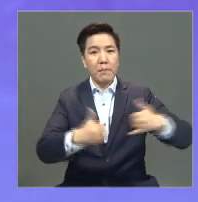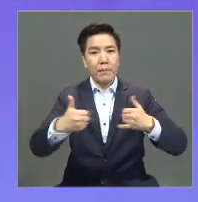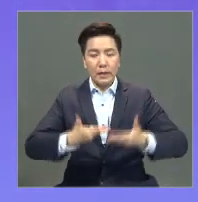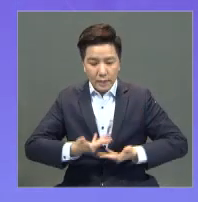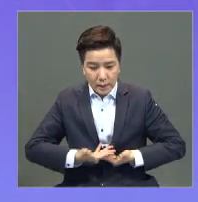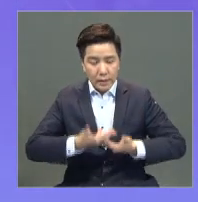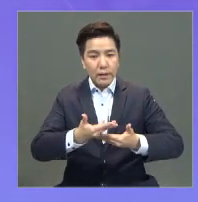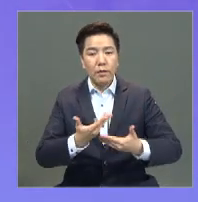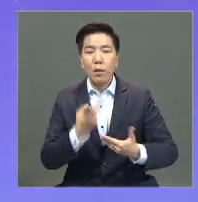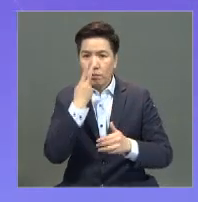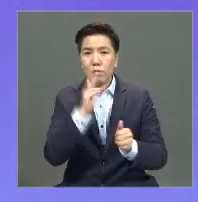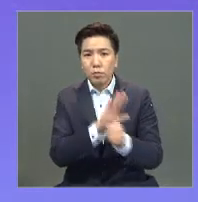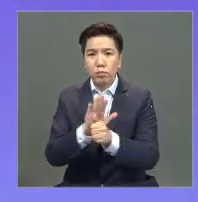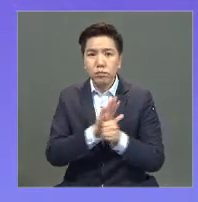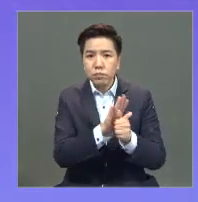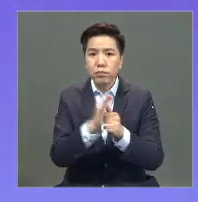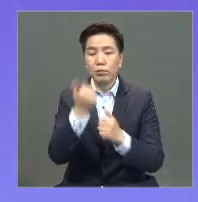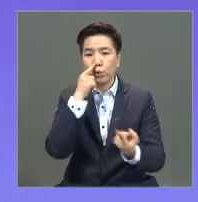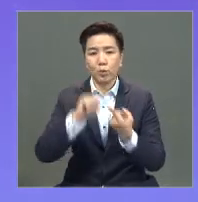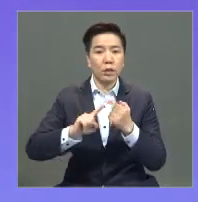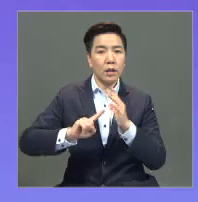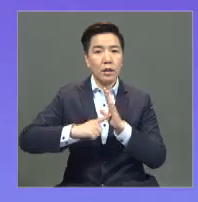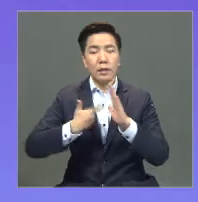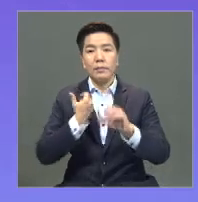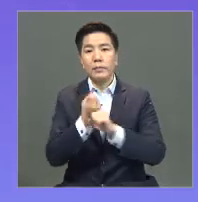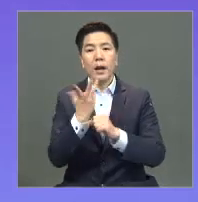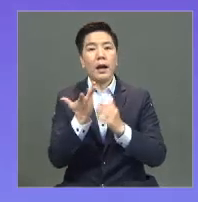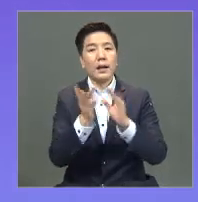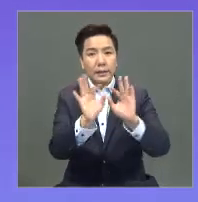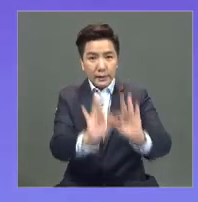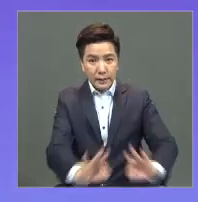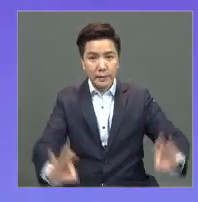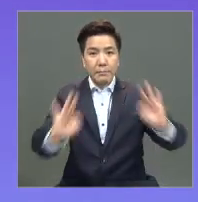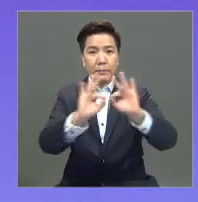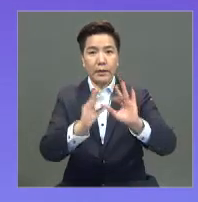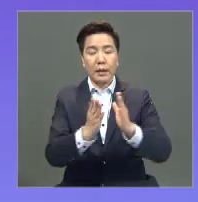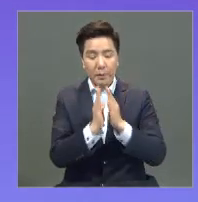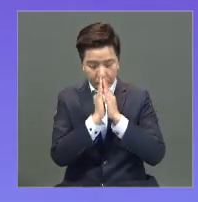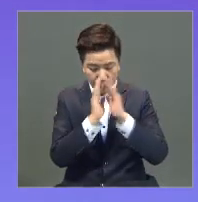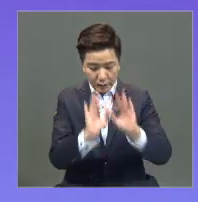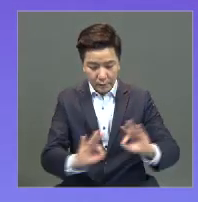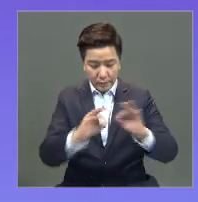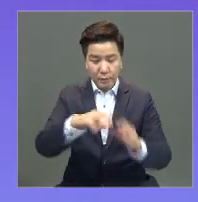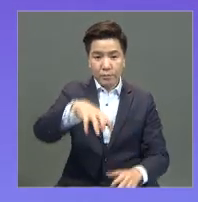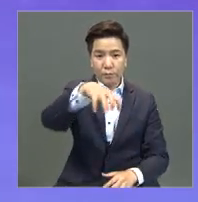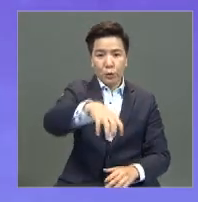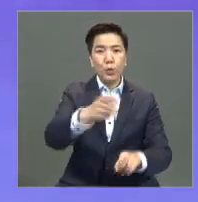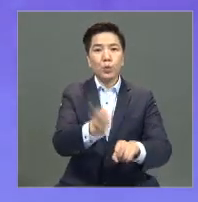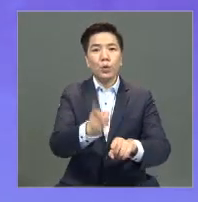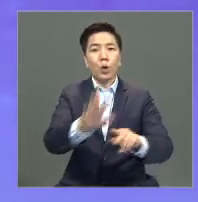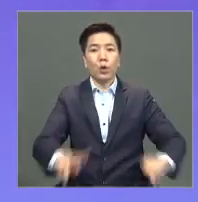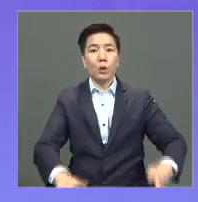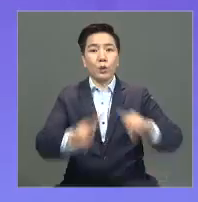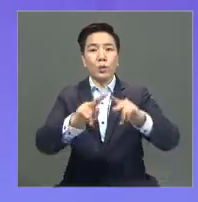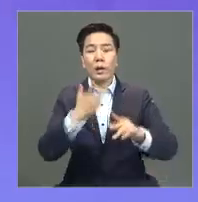าให้การต้อนรับอย่างอบอุ่นแล้วค่ะเข้าไปก็เริ่มทันทีด้วยการสักการะขอพรสิ่งศักดิ์สิทธิ์ซึ่งอยู่ประจำกระทรว